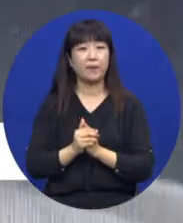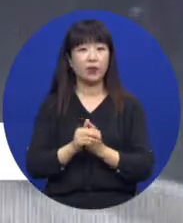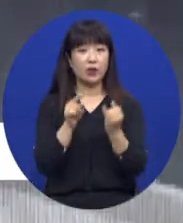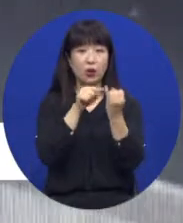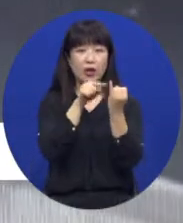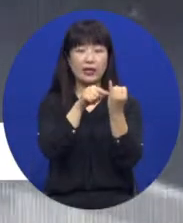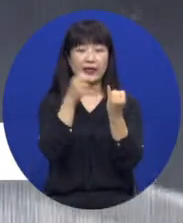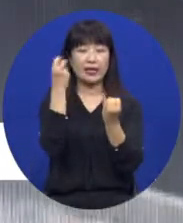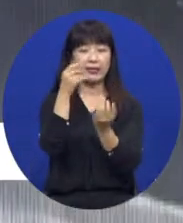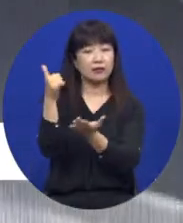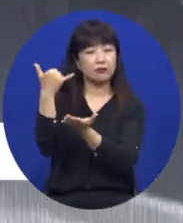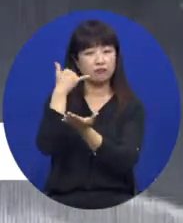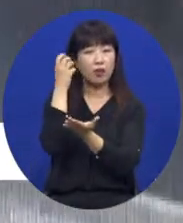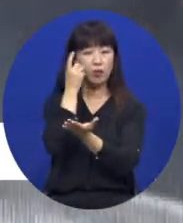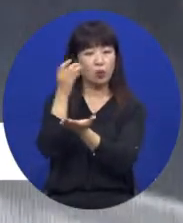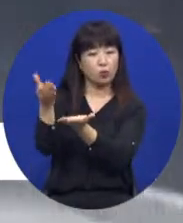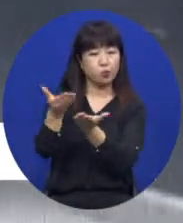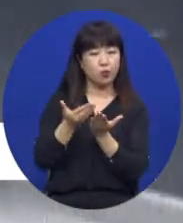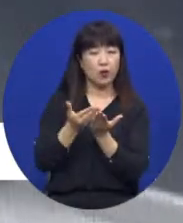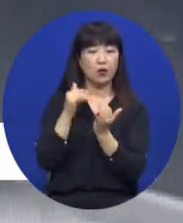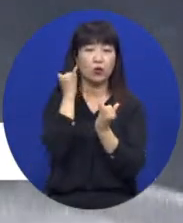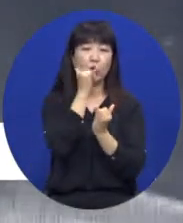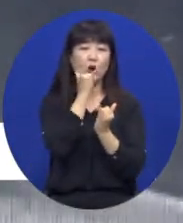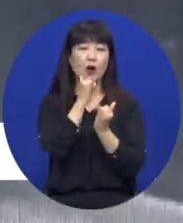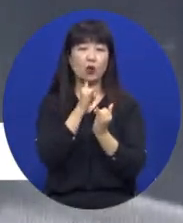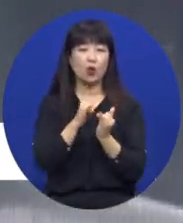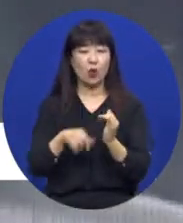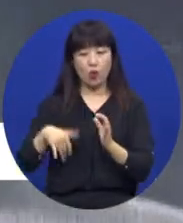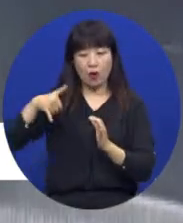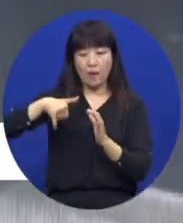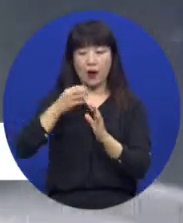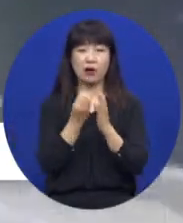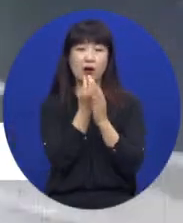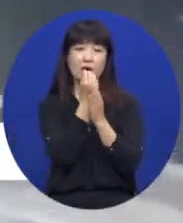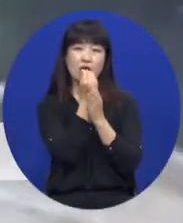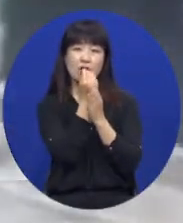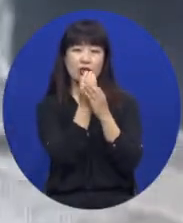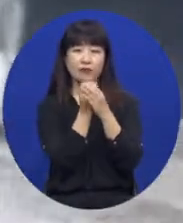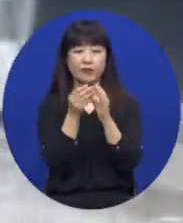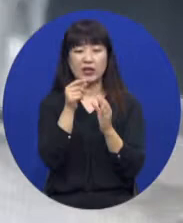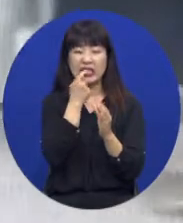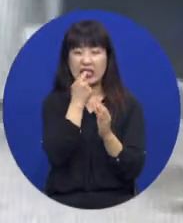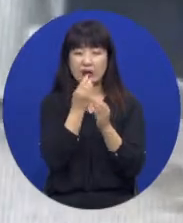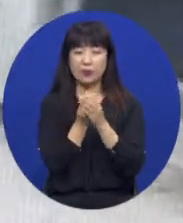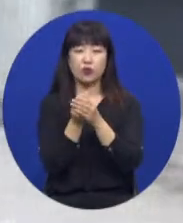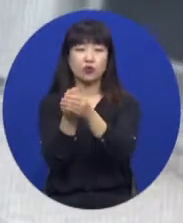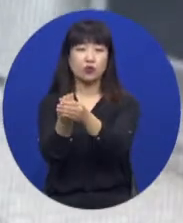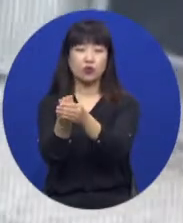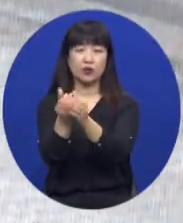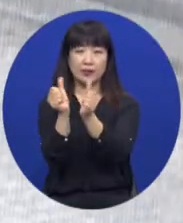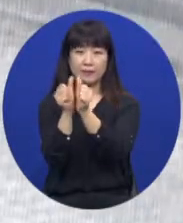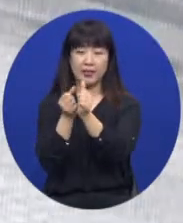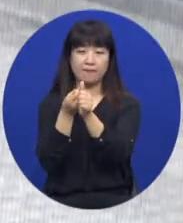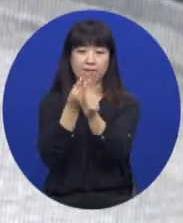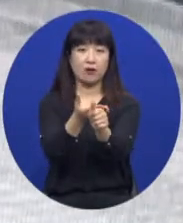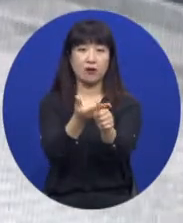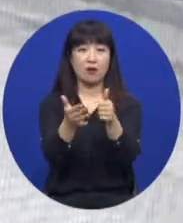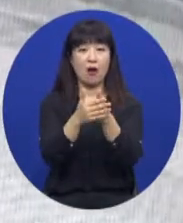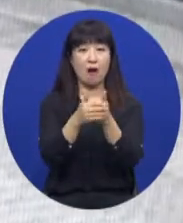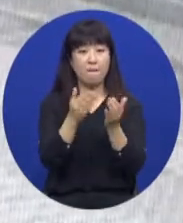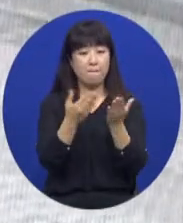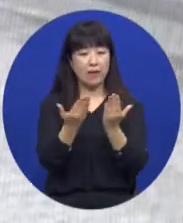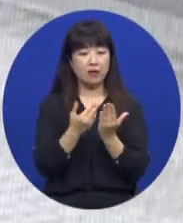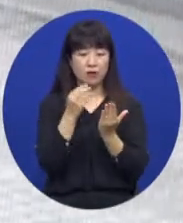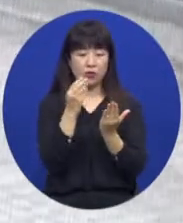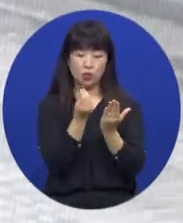여성은 다시 전화를 넘겨받아 통화하며 가방 속에서 흰색 봉투에 뭉칫돈을 남성에게 건넵니다 남성은 받은